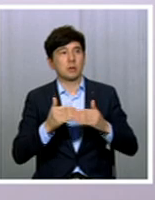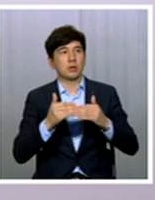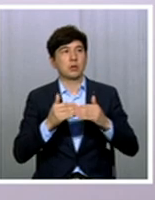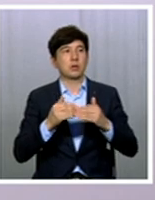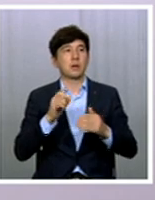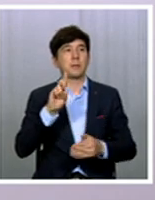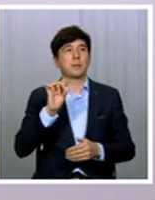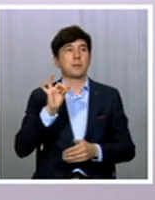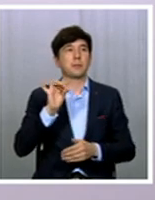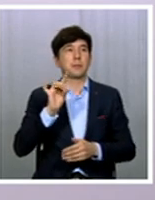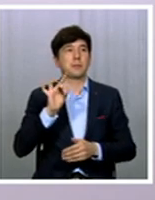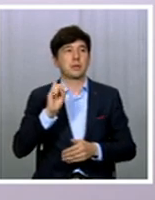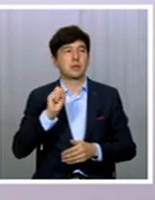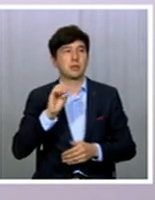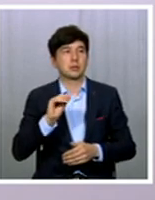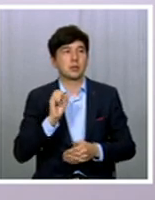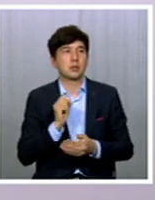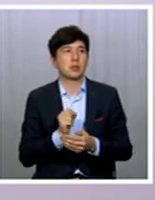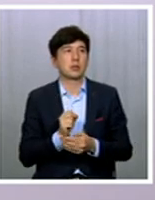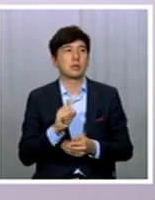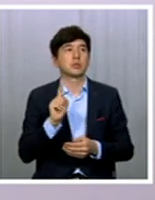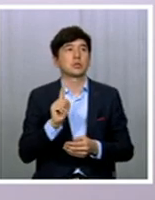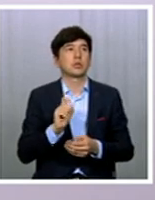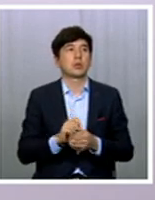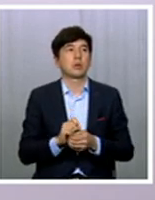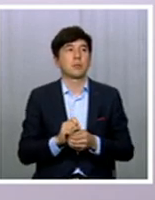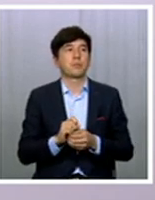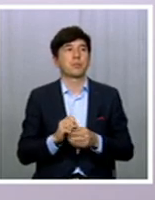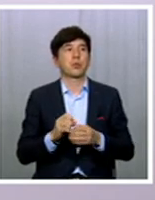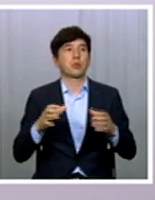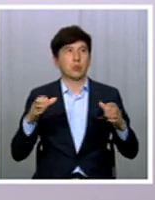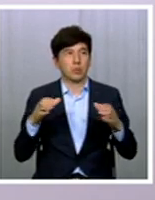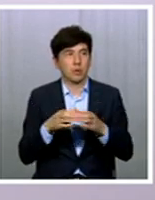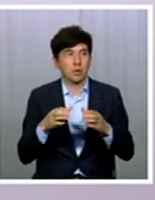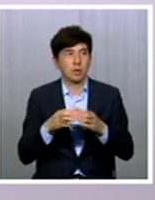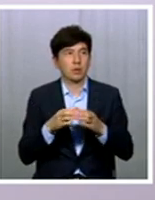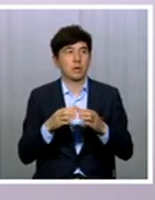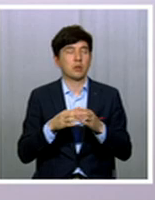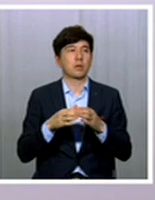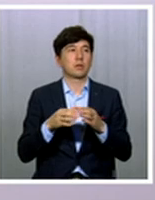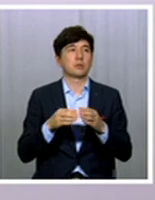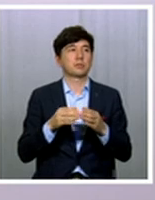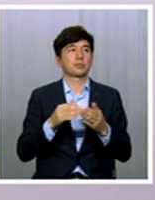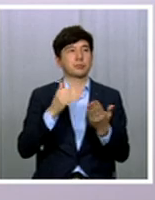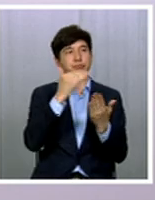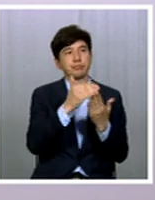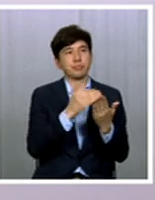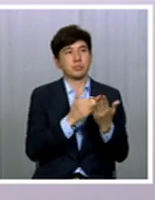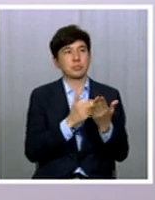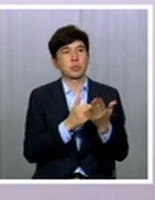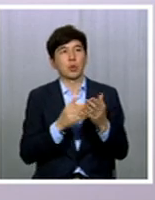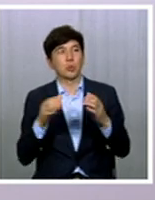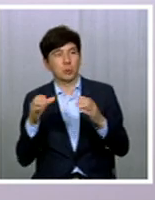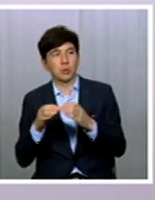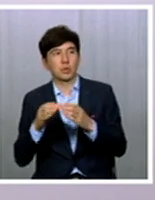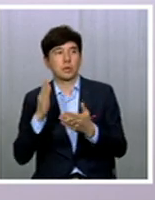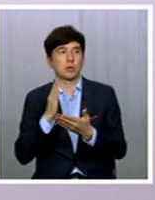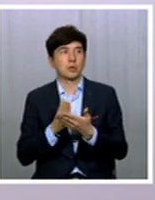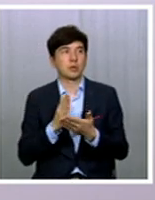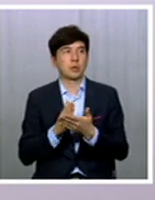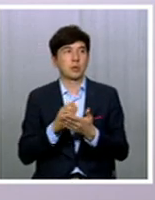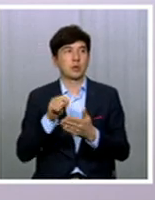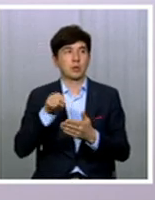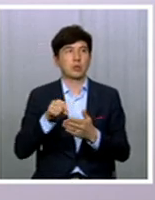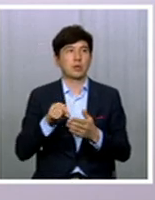биржаларға тоқталатын болсақ, бұл жерде ұйымдастырылған және тұрақты әрекет ететін ұйым болып табылады. Және тауарлардың валюта